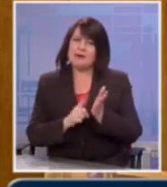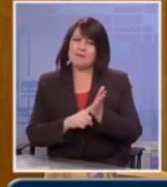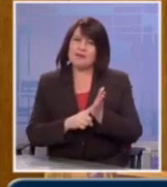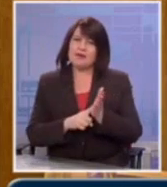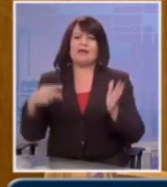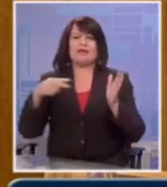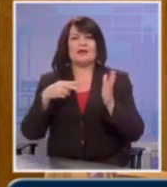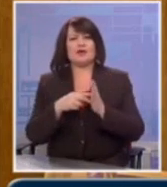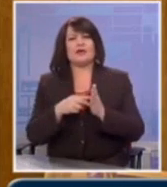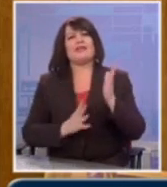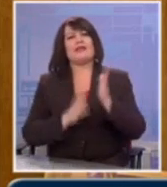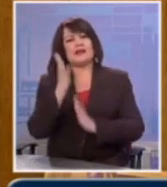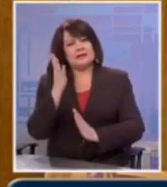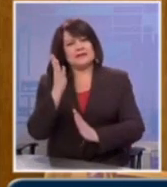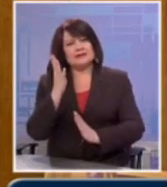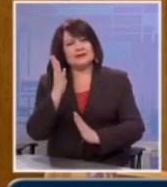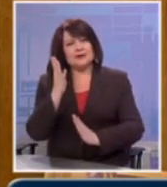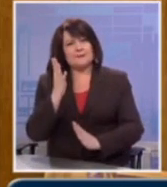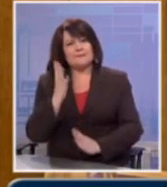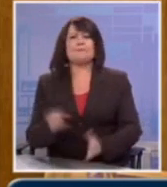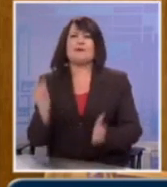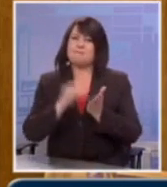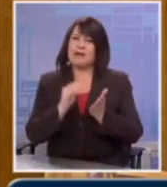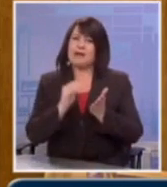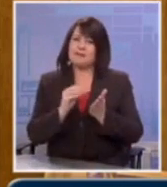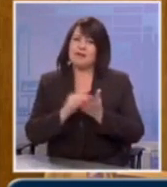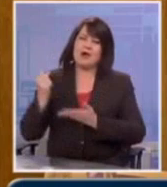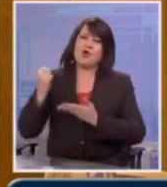το 2014 επανεγγράψιμα